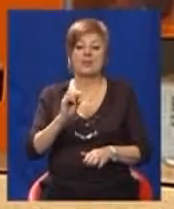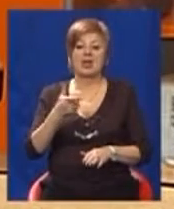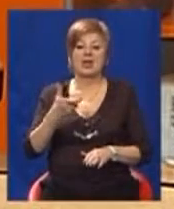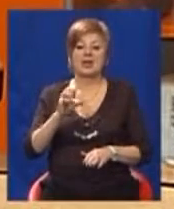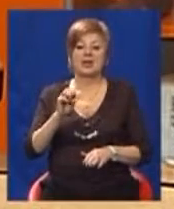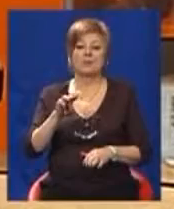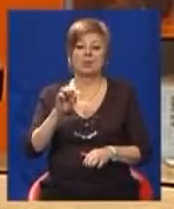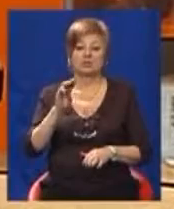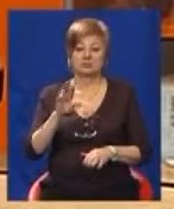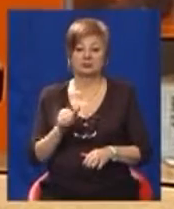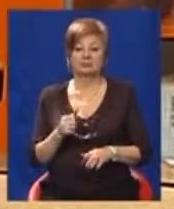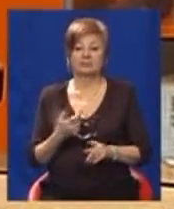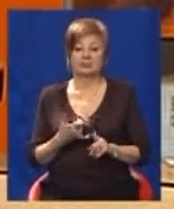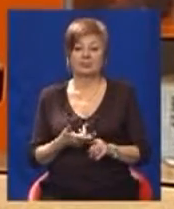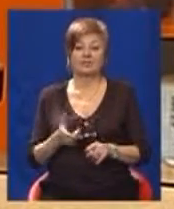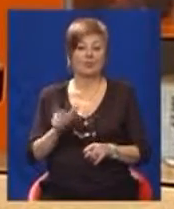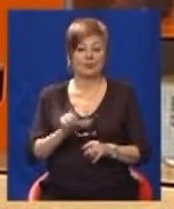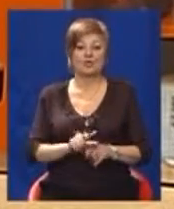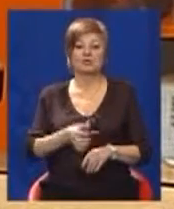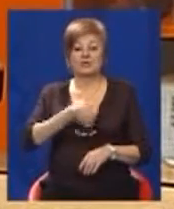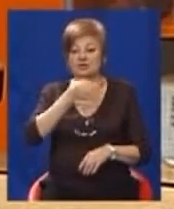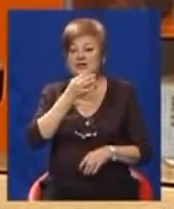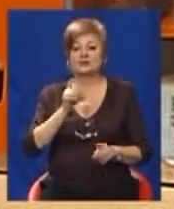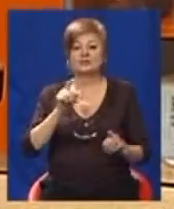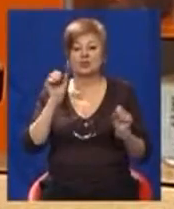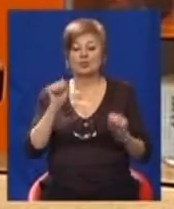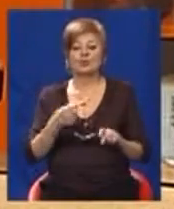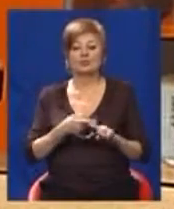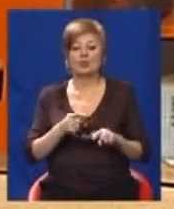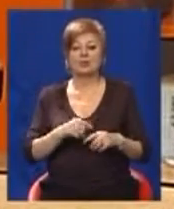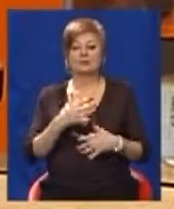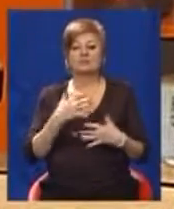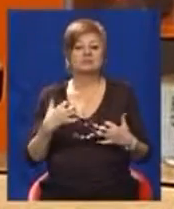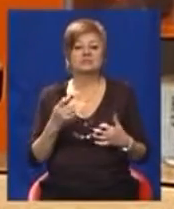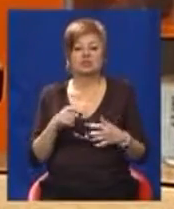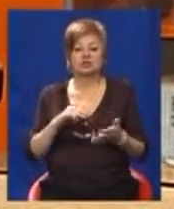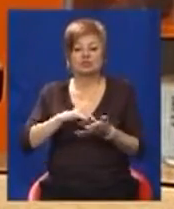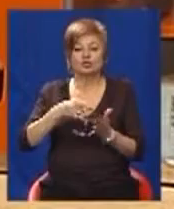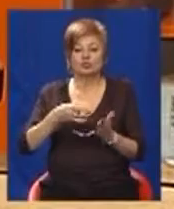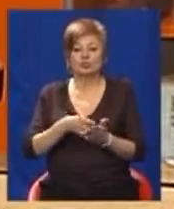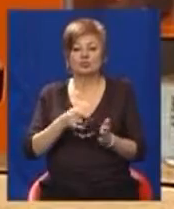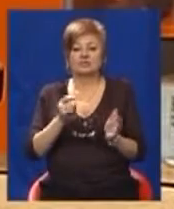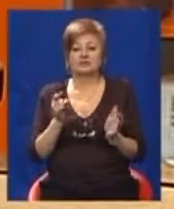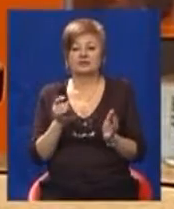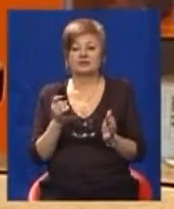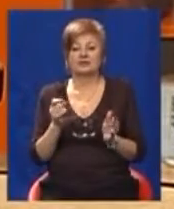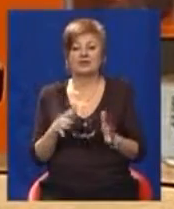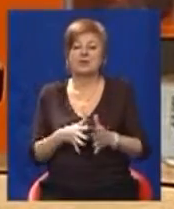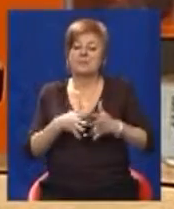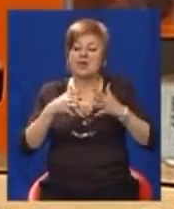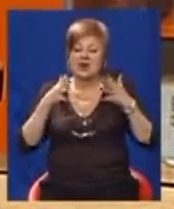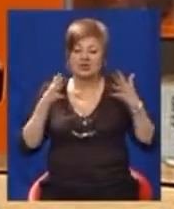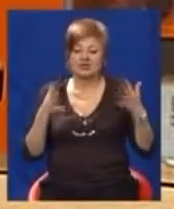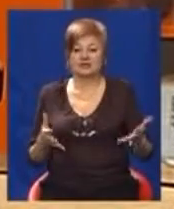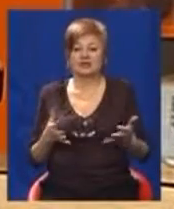Ну, не знаю, мені вони ще більше понравились. Що ти можеш сказати про цю тваринку? Вони такі толстенькі, такі маленькі, ну, такі великі, в